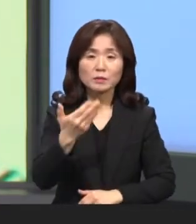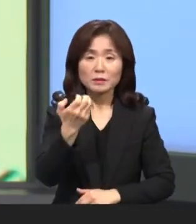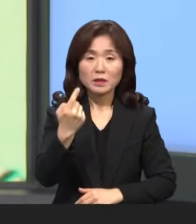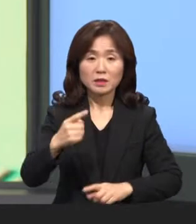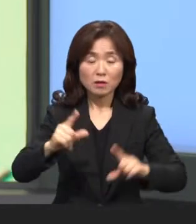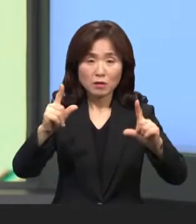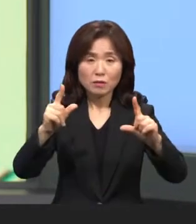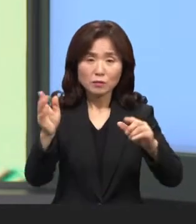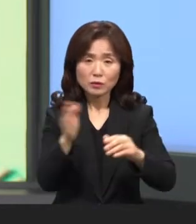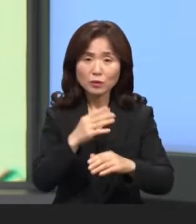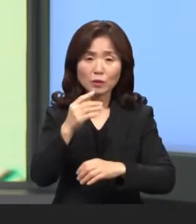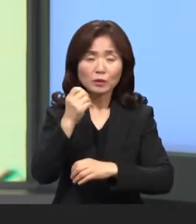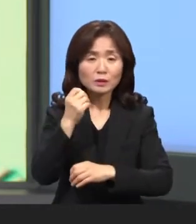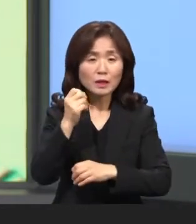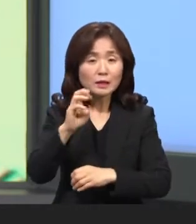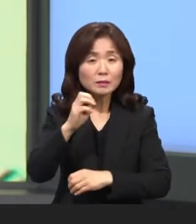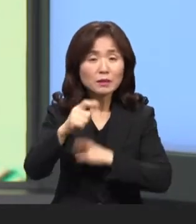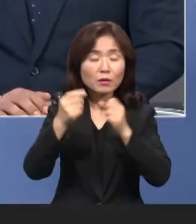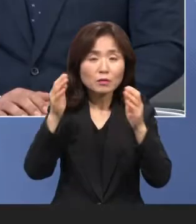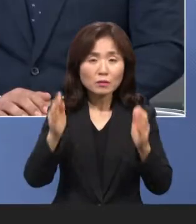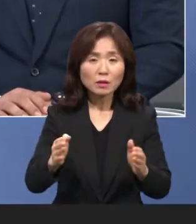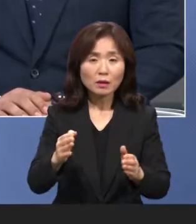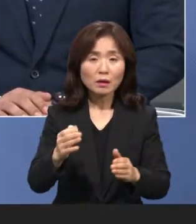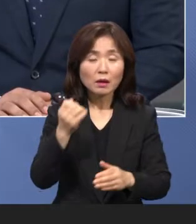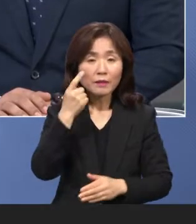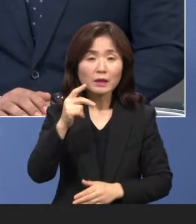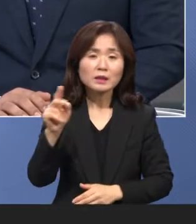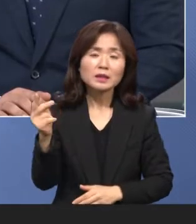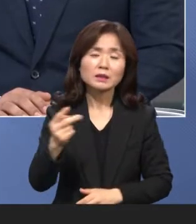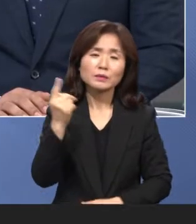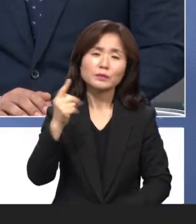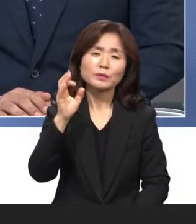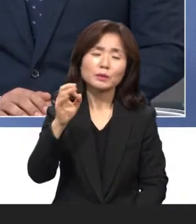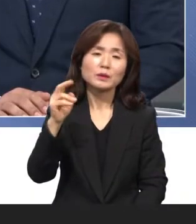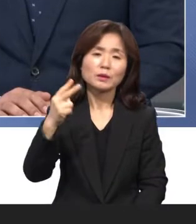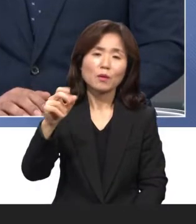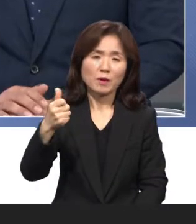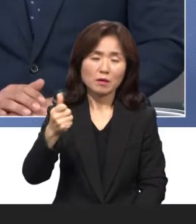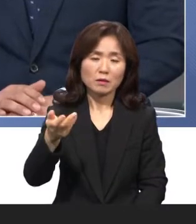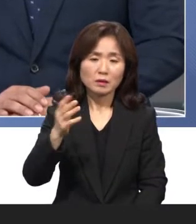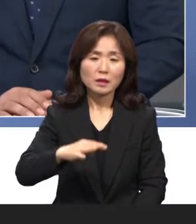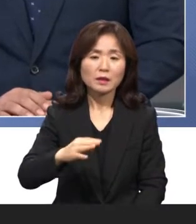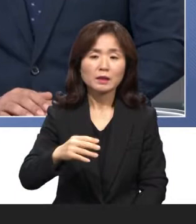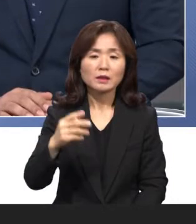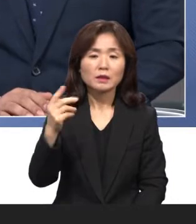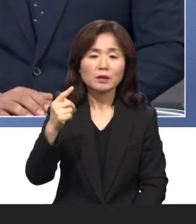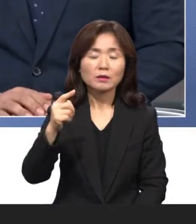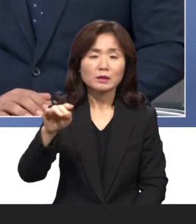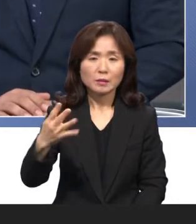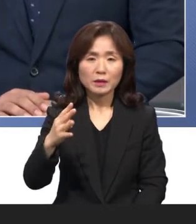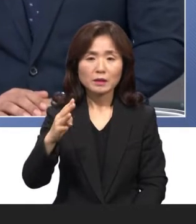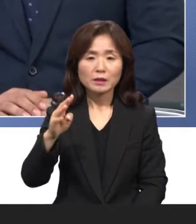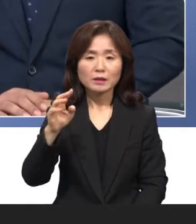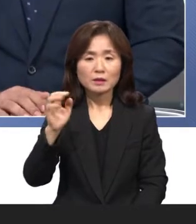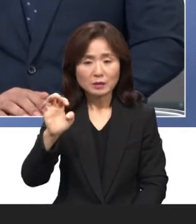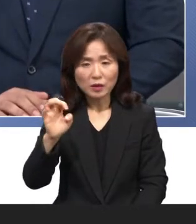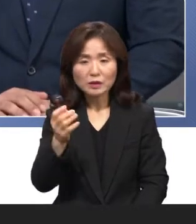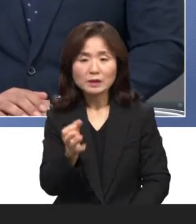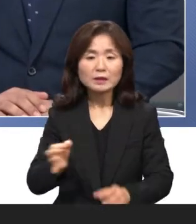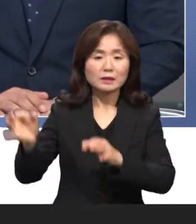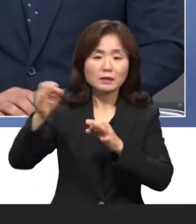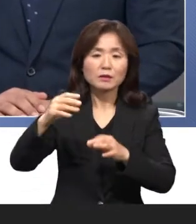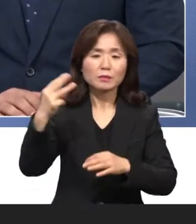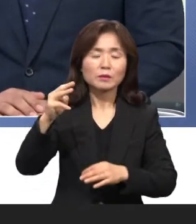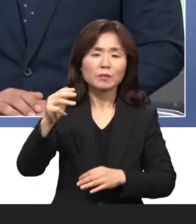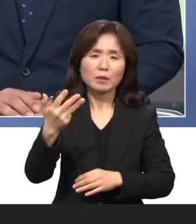한달 2500원으로 동결된 는 수신료를 3,840원 1,340원 인상 하자는 겁니다